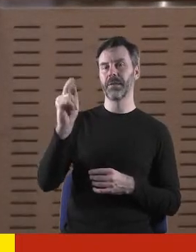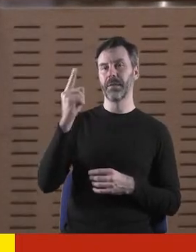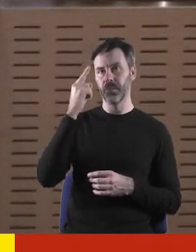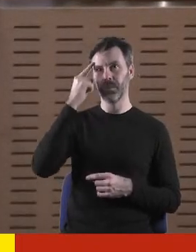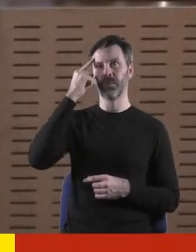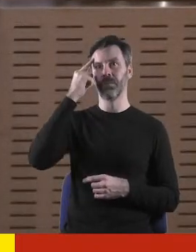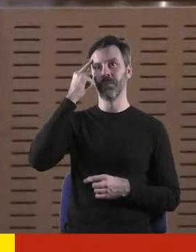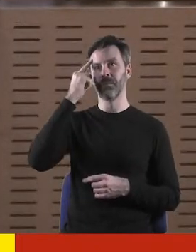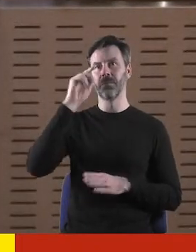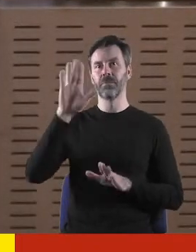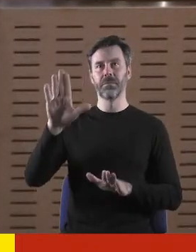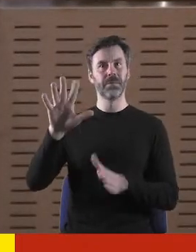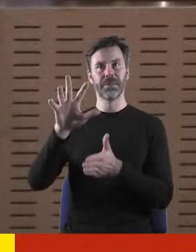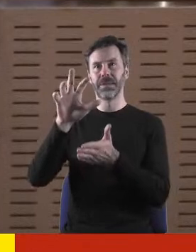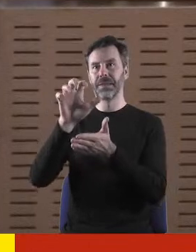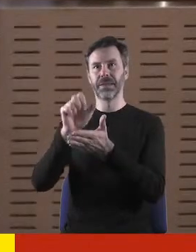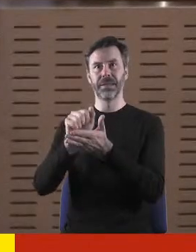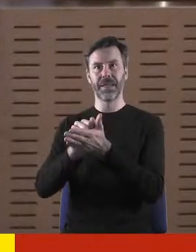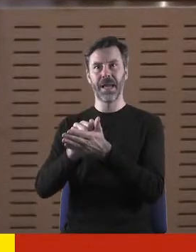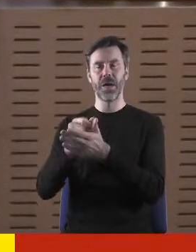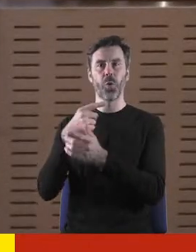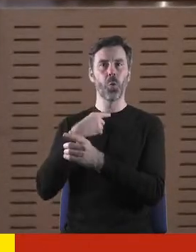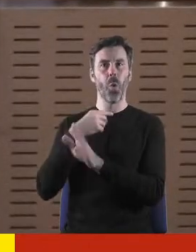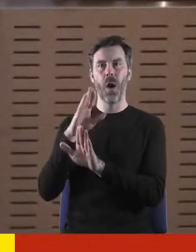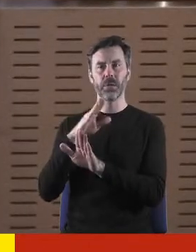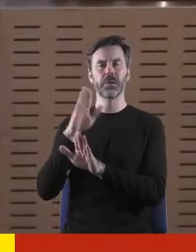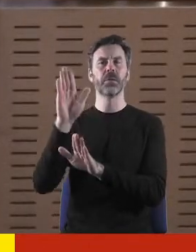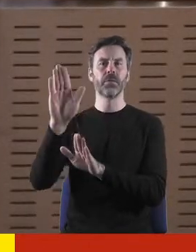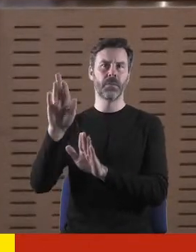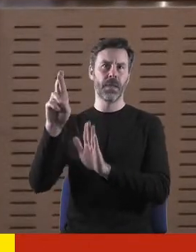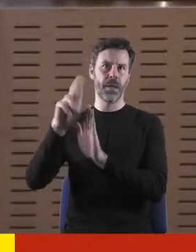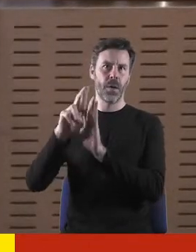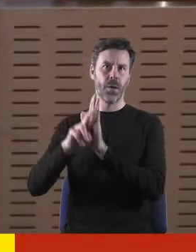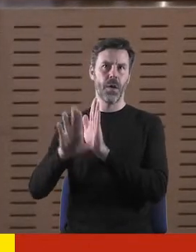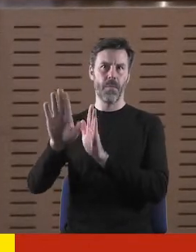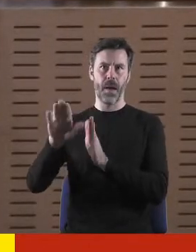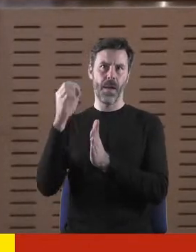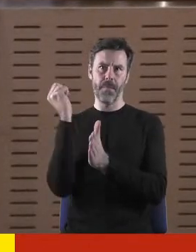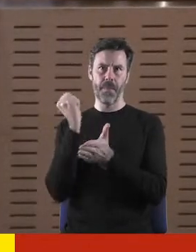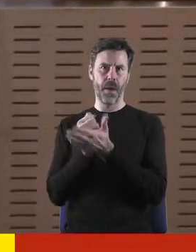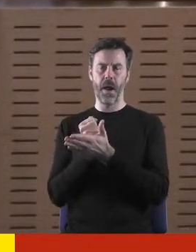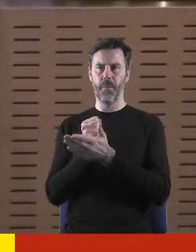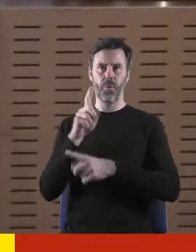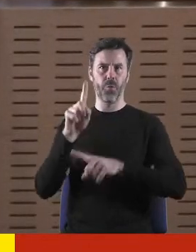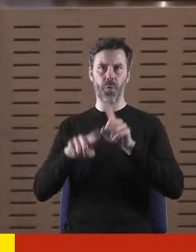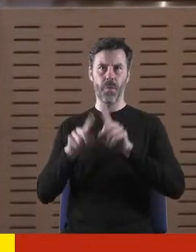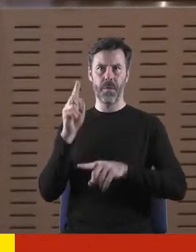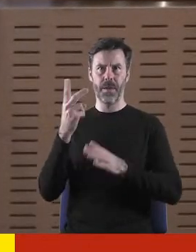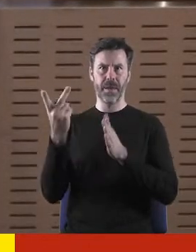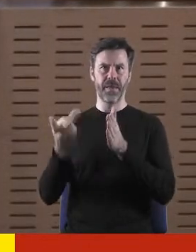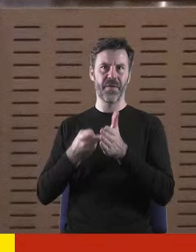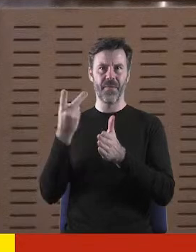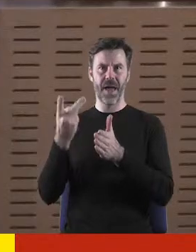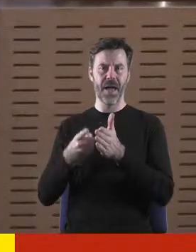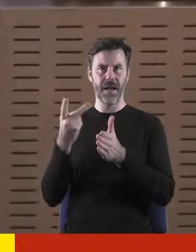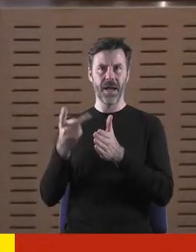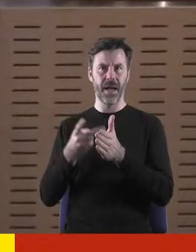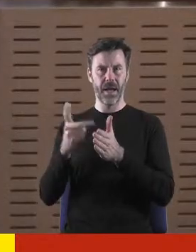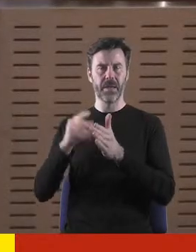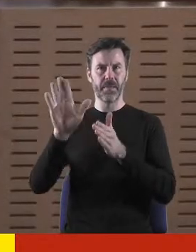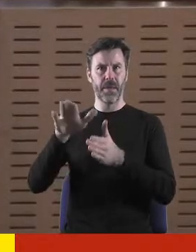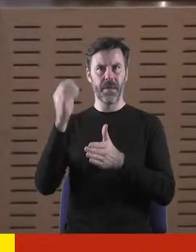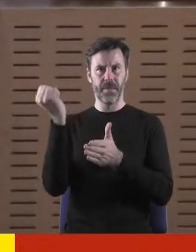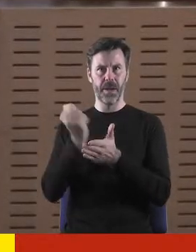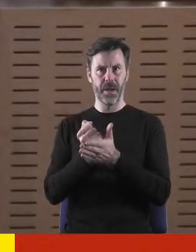nie musi sobie rezerwować w ogóle żadnego głosu, bo zgodnie z regulaminem ma prawo w każdym punkcie zabrać głos dwa razy z określonym czasem itd.,